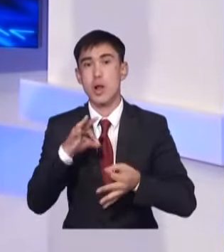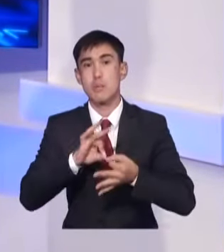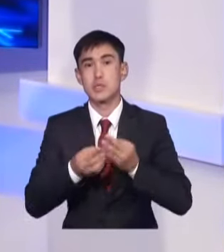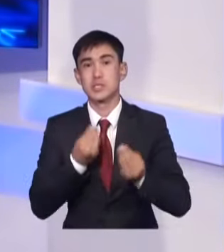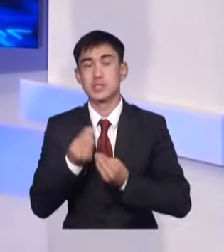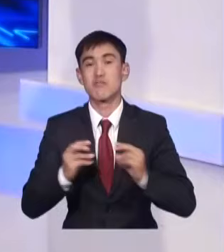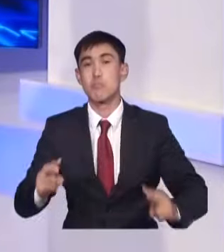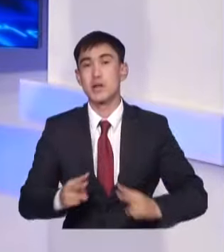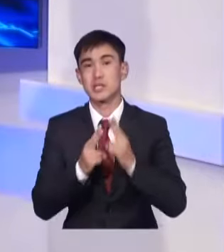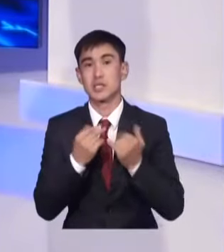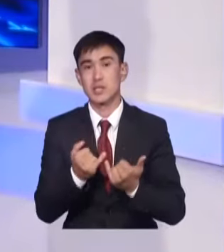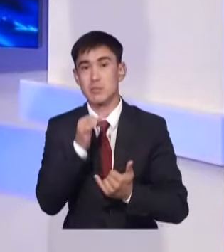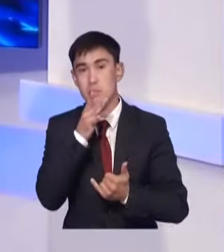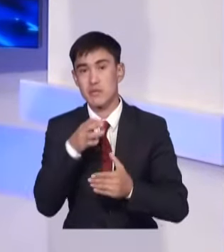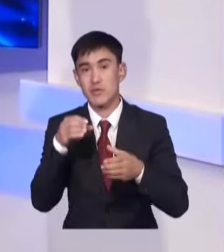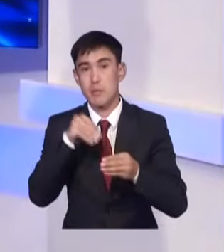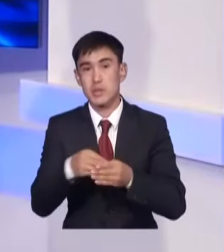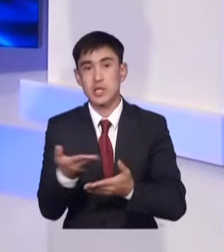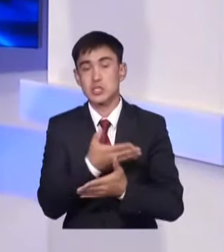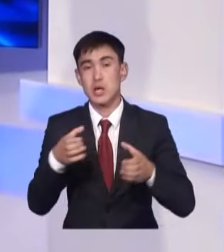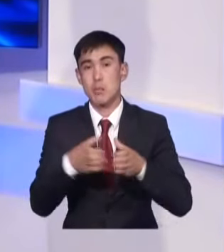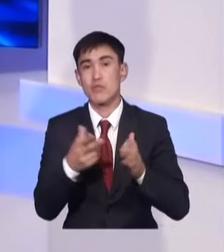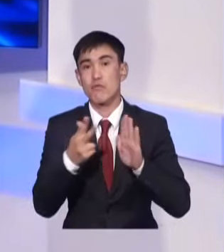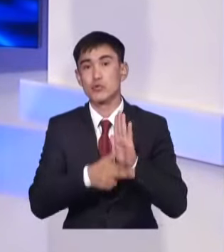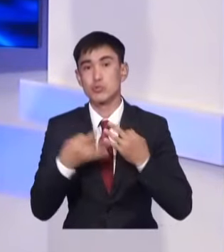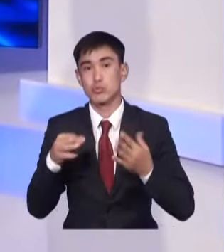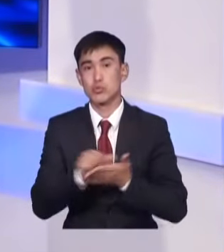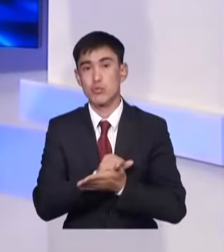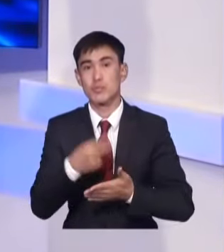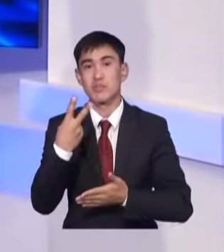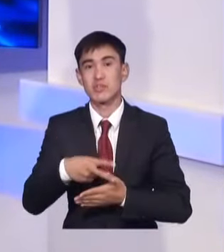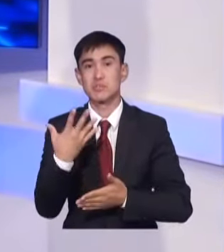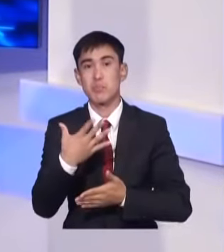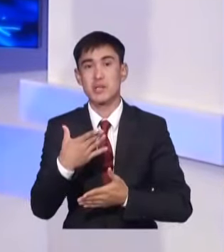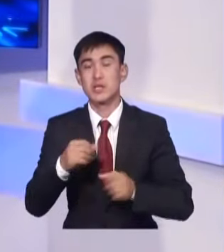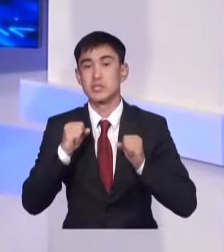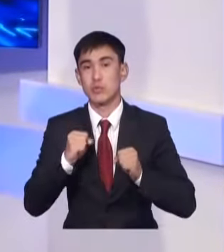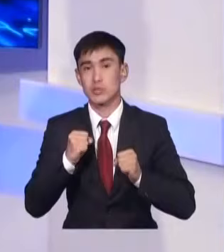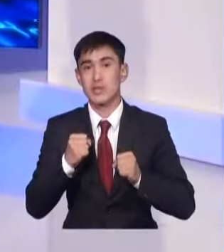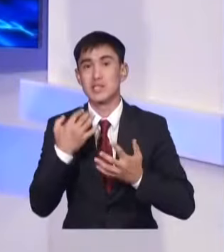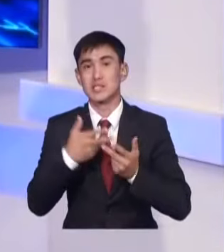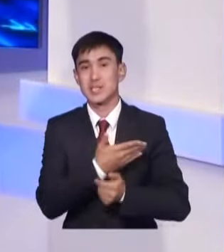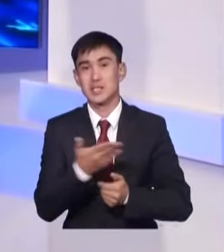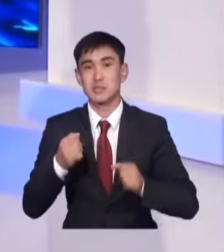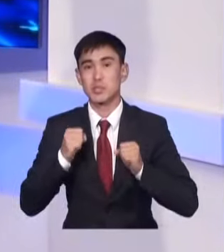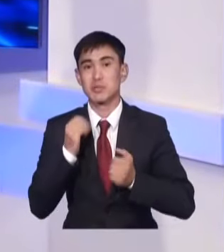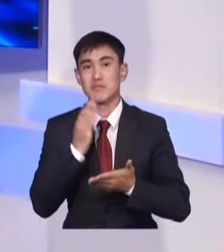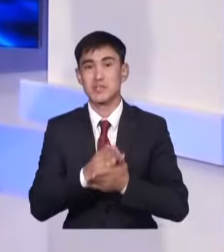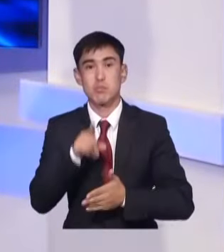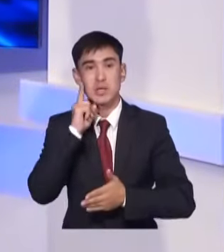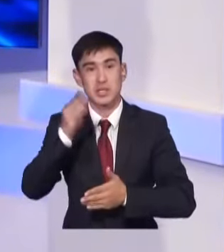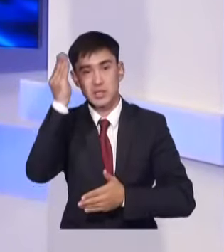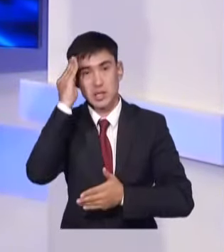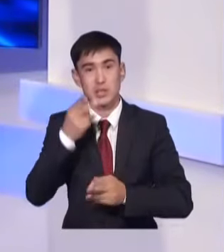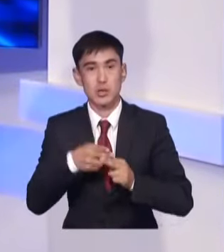игр в Париже на данный момент в копилке нашей команды 80 путёвок по Вацап видам спорта среди этих спортсменов есть